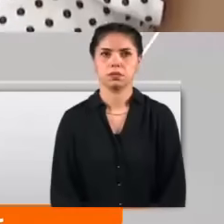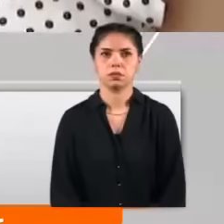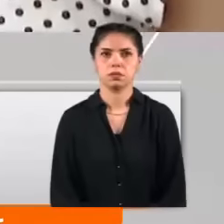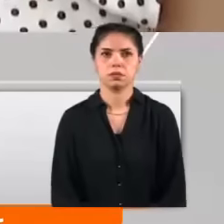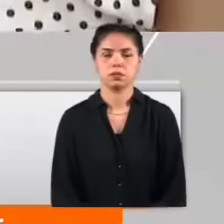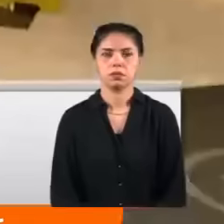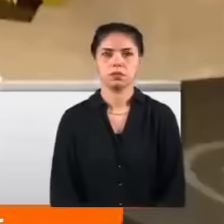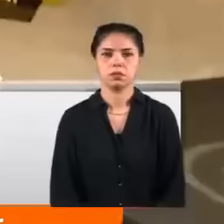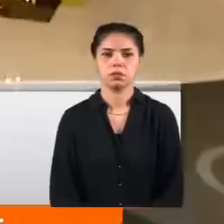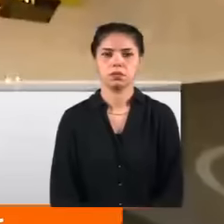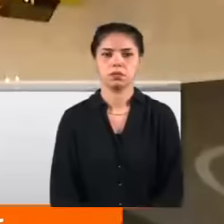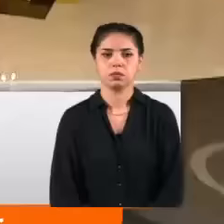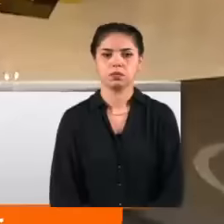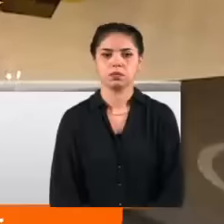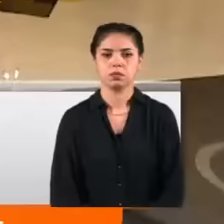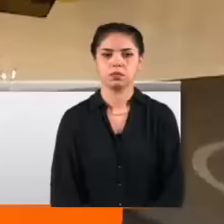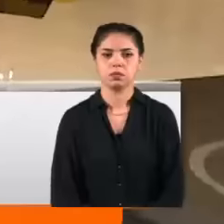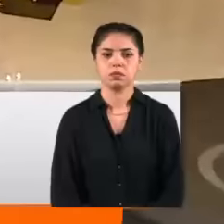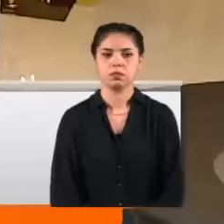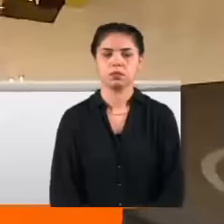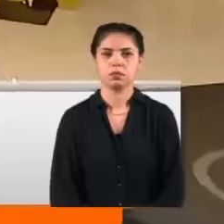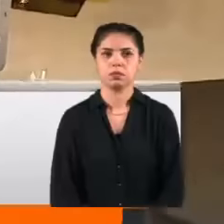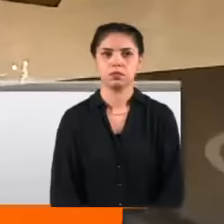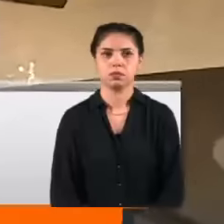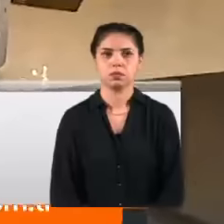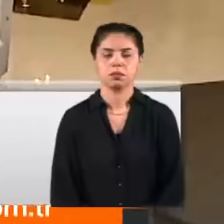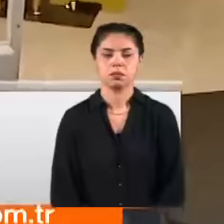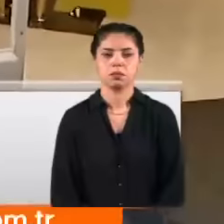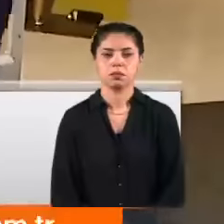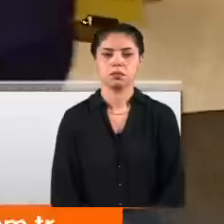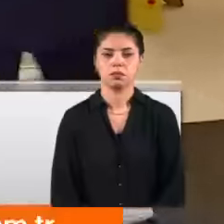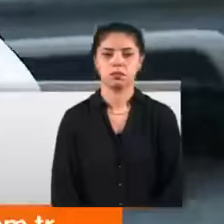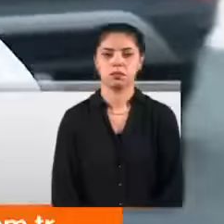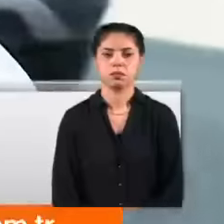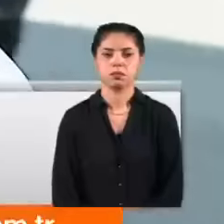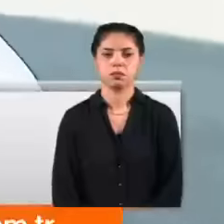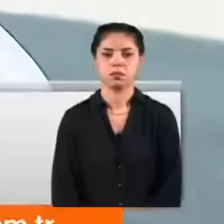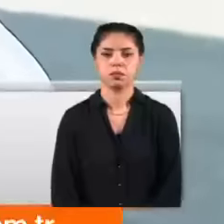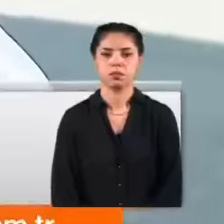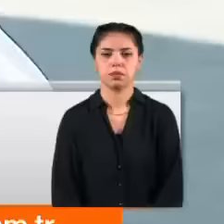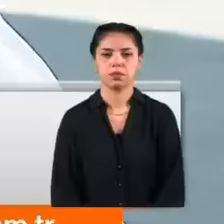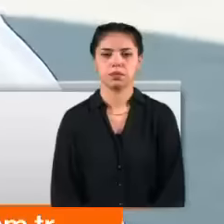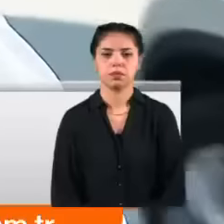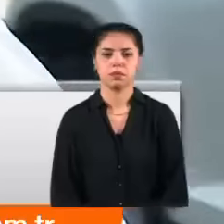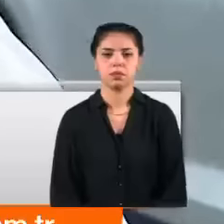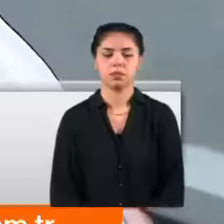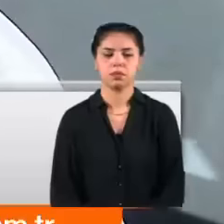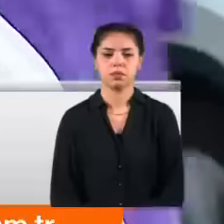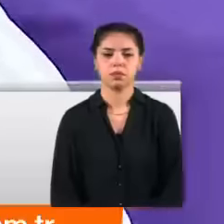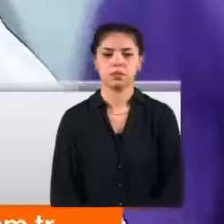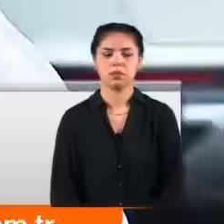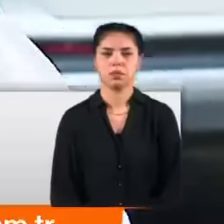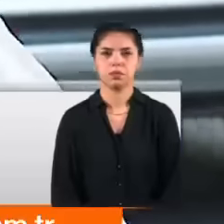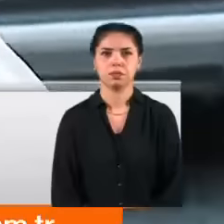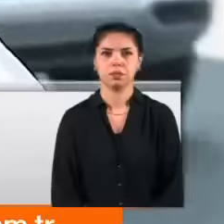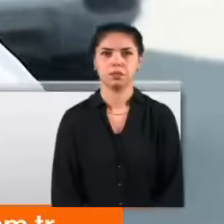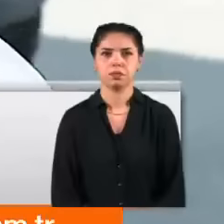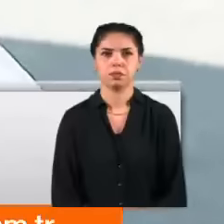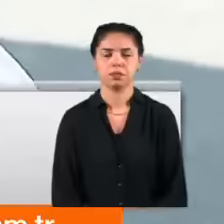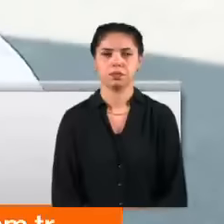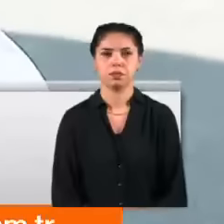söylüyorlar zaten. Bana göre de yüksek. Evet, fazla bir fiyat. Eğitimin bu kadar saçma bir